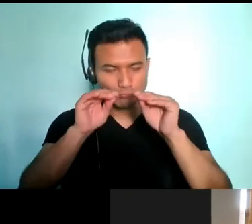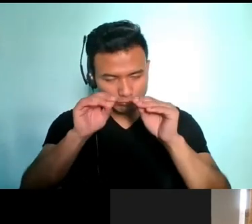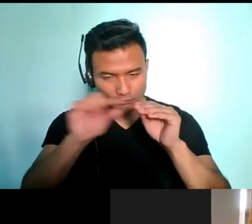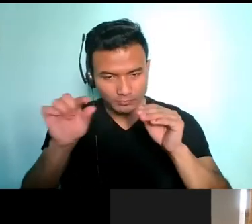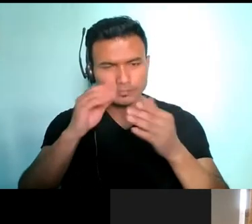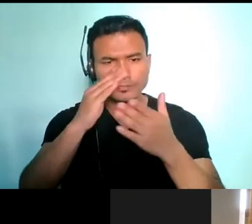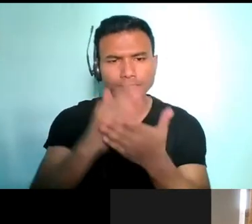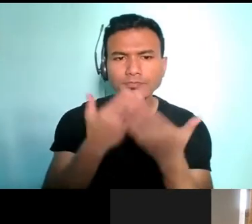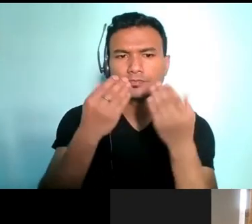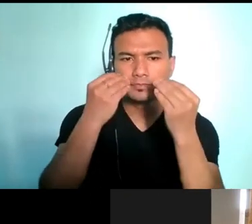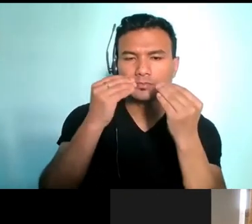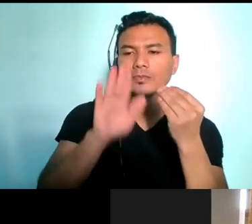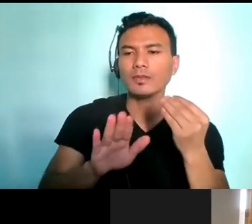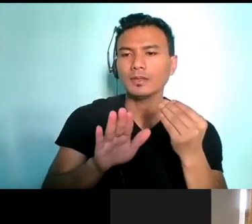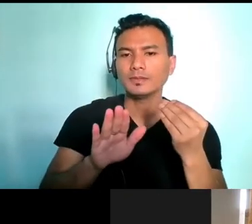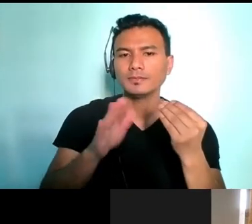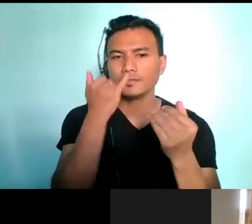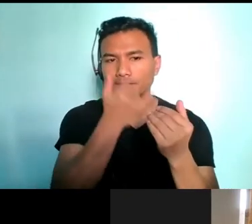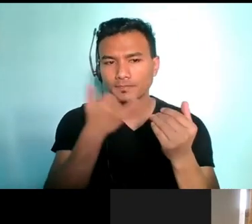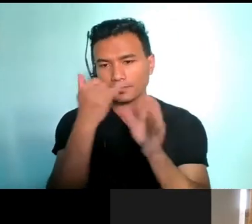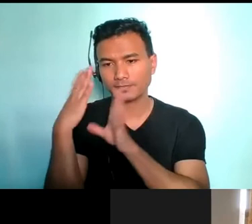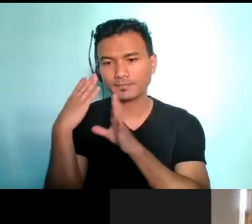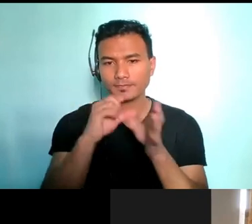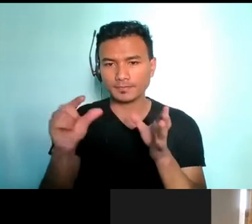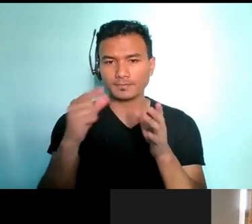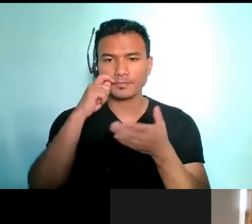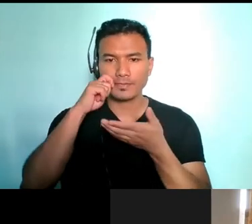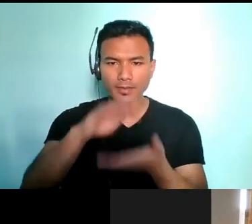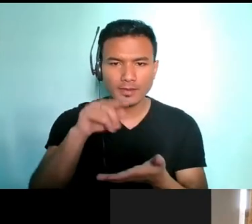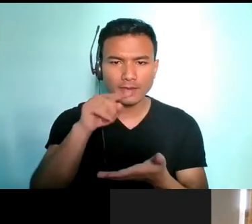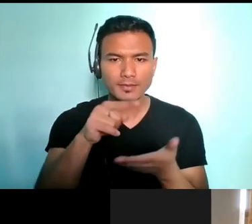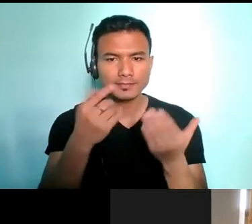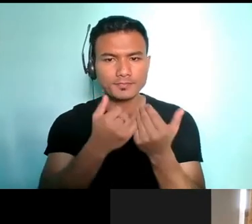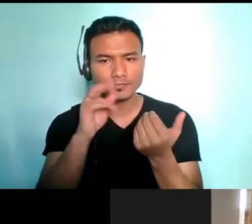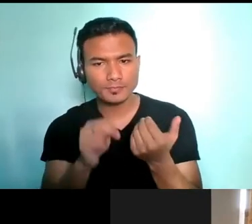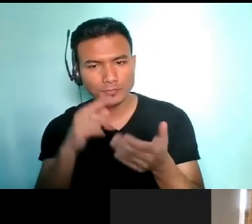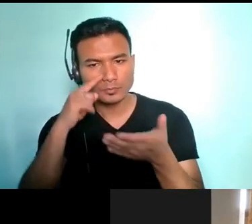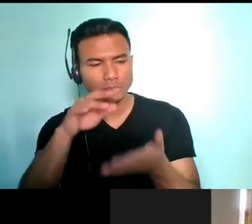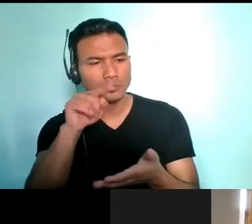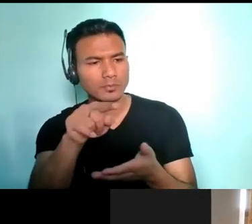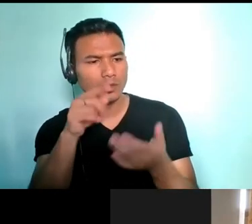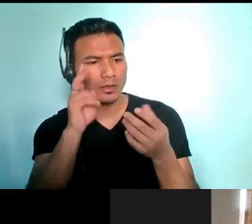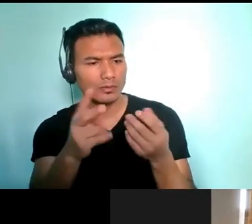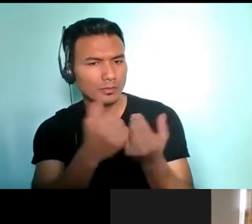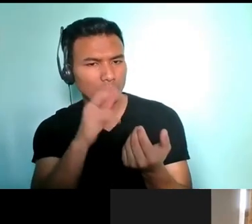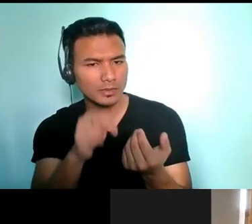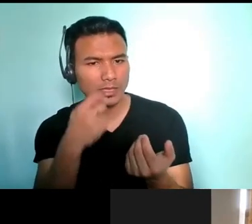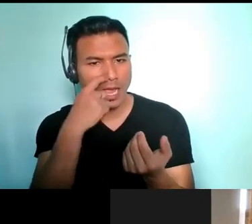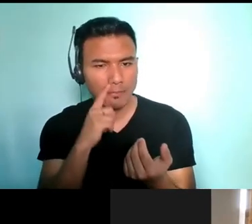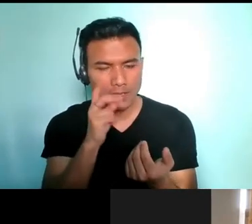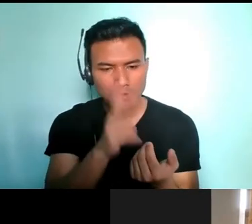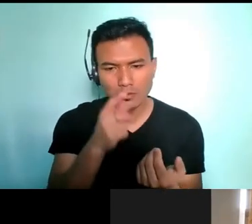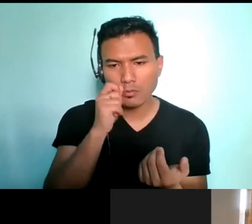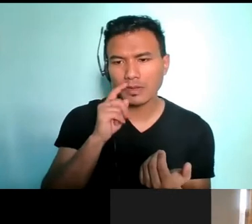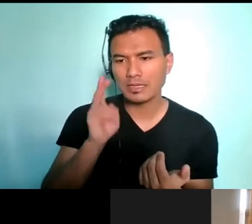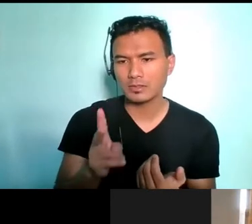हामीलाई कसरी सिकाइरहेको छ त जेन्डर रोलको कुराहरू छोरा तिमीले यस्तो गर्नुपर्छ छोरी तिमीले यस्तो गर्नुपर्छ आमाको यस्तो बुवाको यस्तो